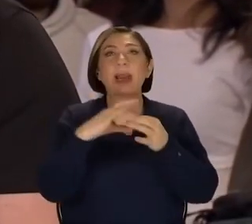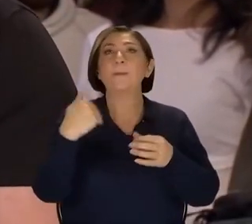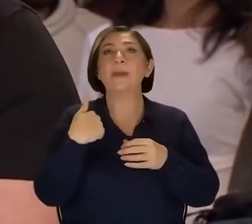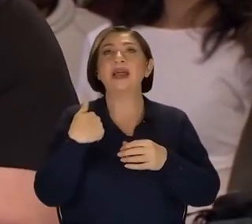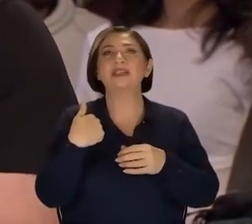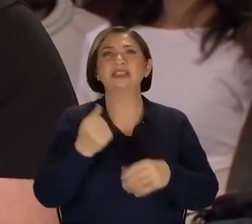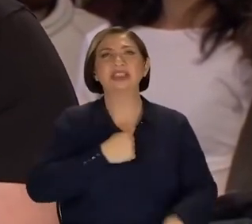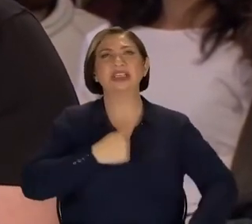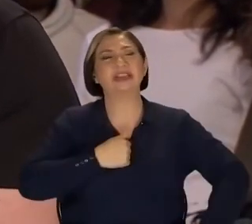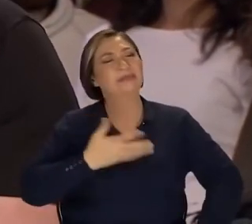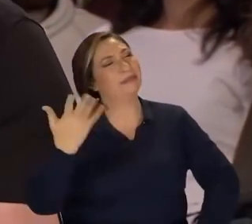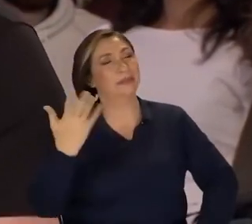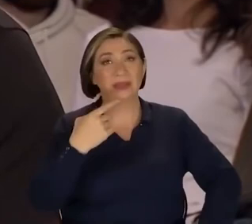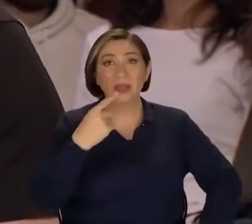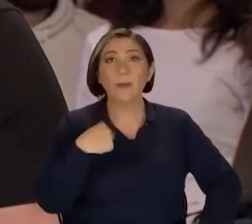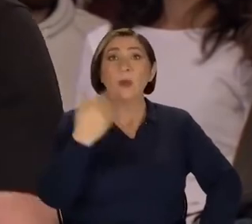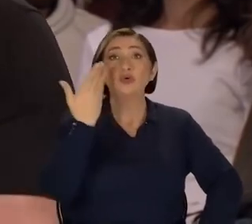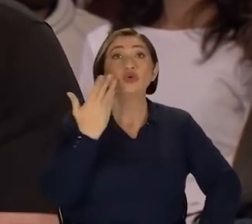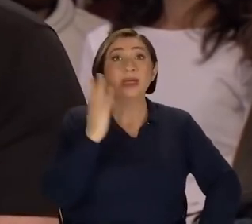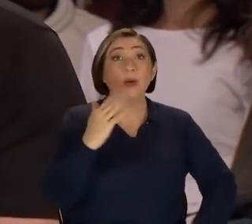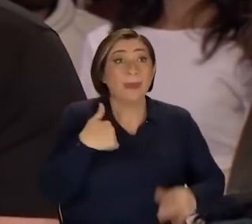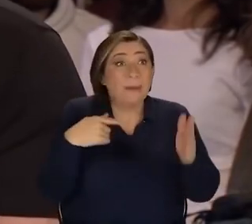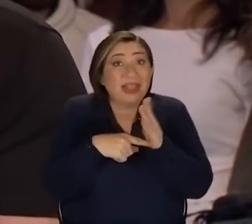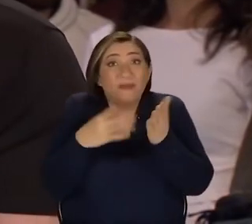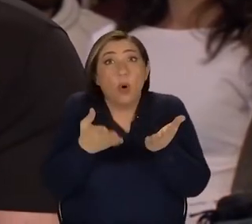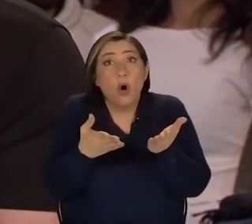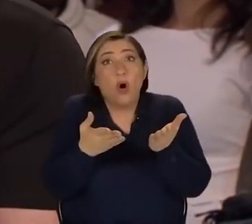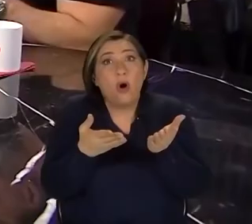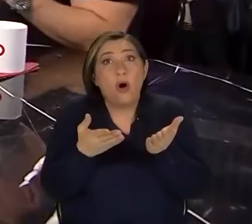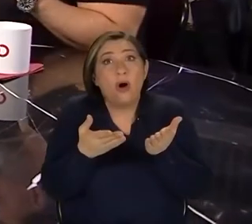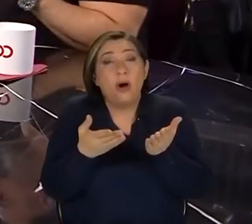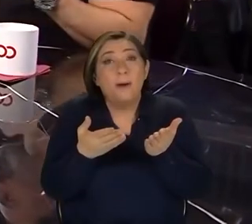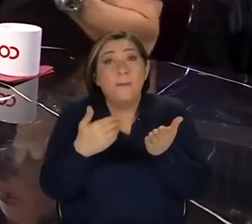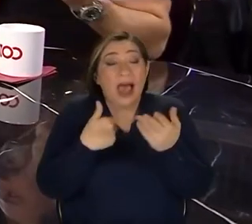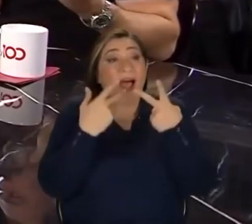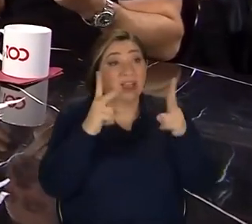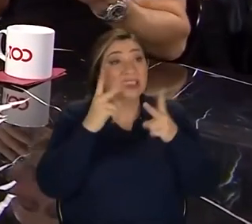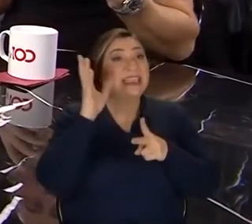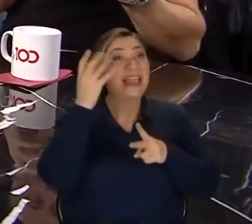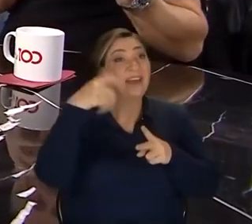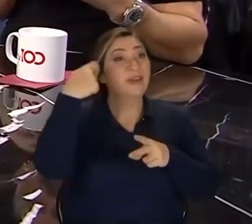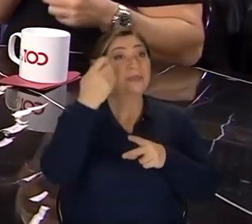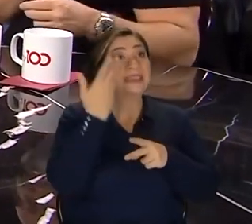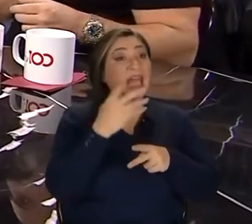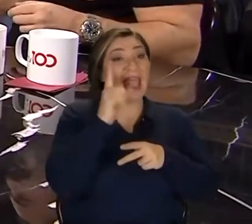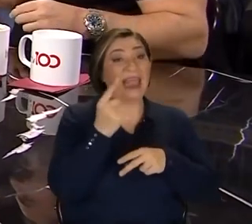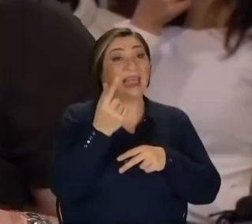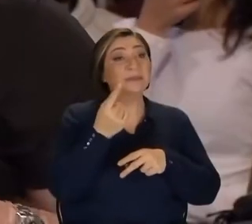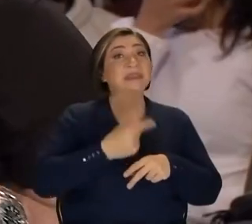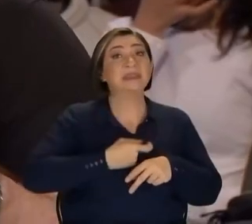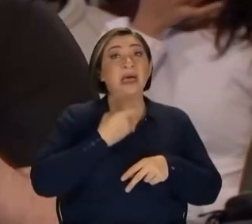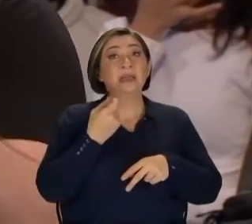bana sıkıldım vallahi dediği zaman benim hoşuma gidiyor. Benim amacım oydu zaten. Yani ben açıkçası Deli filmini izlerken ilk yarım